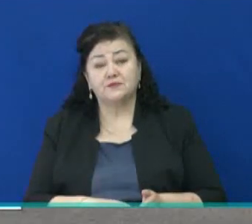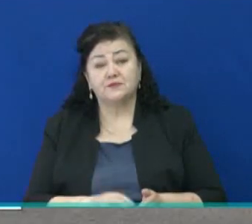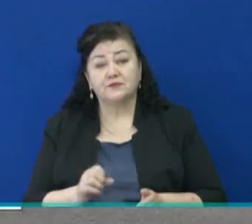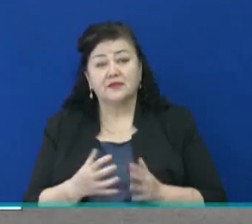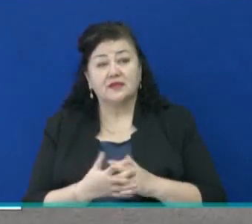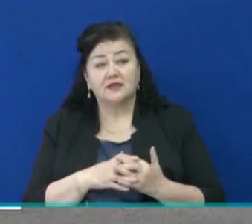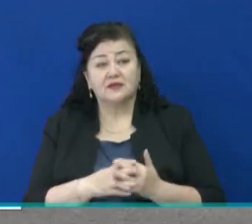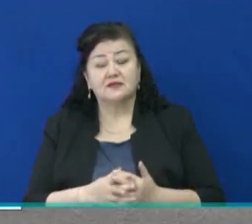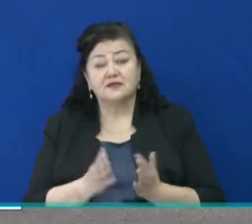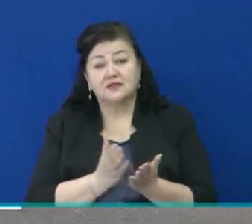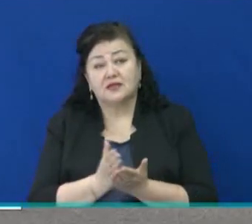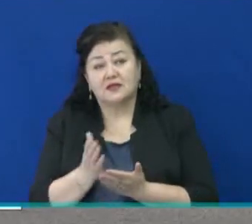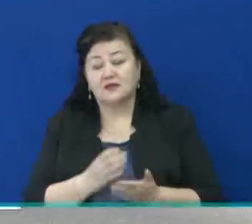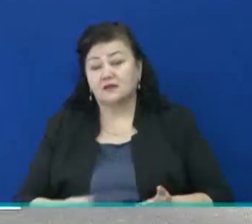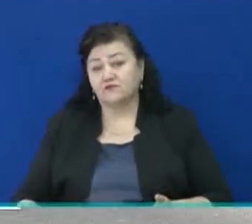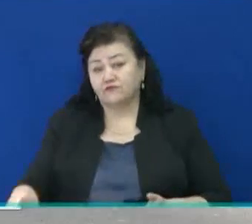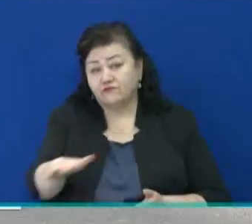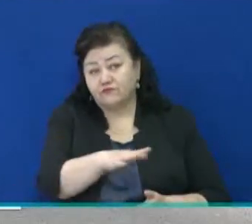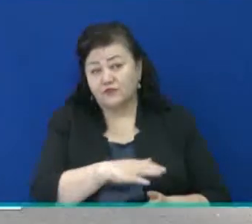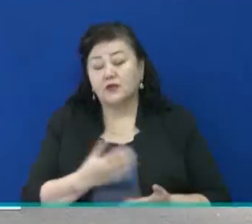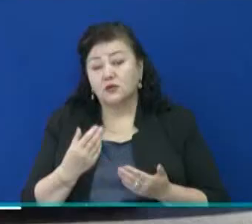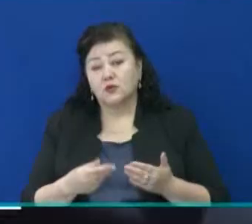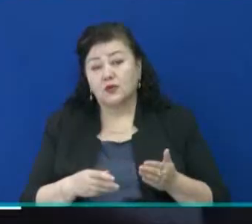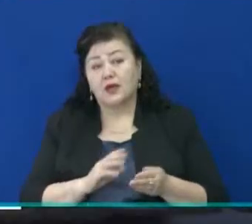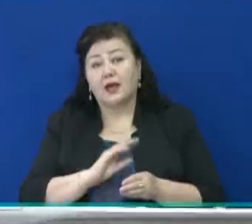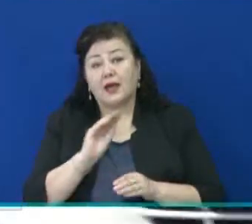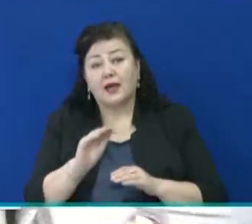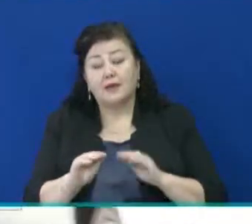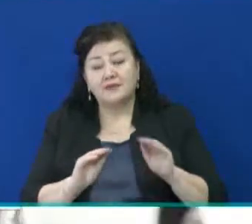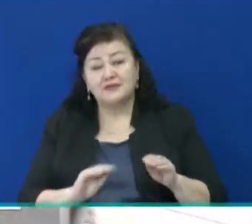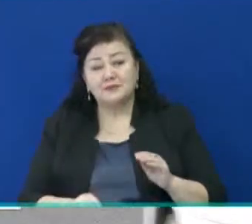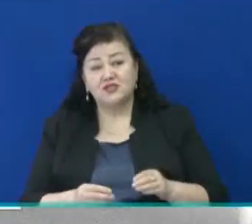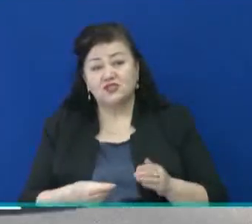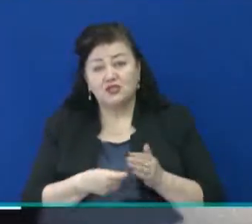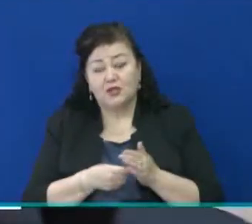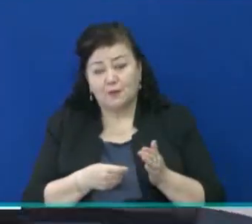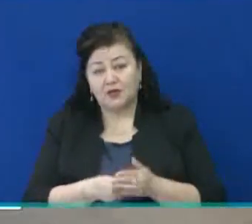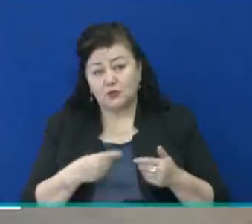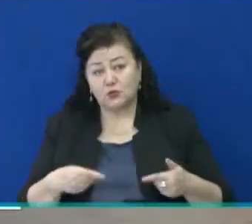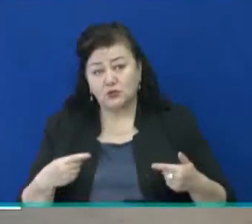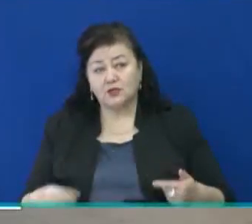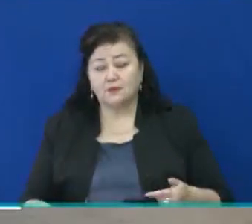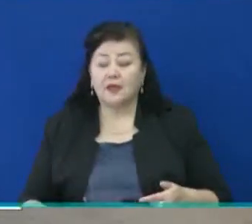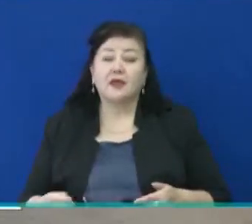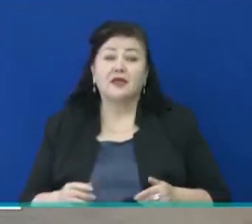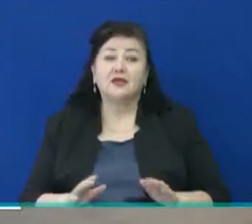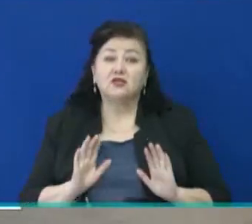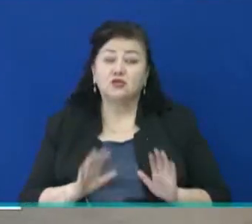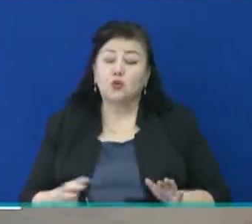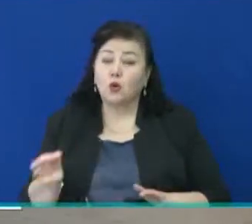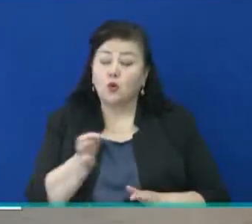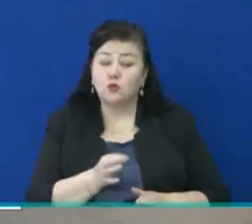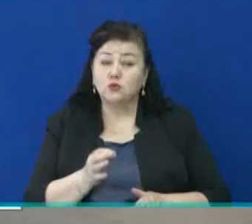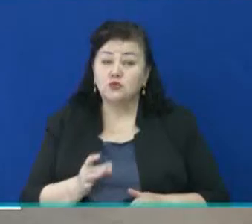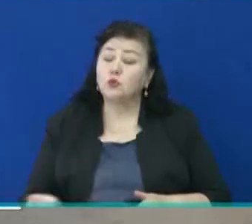Ауыл шаруашылығы саласы өңірдің ғана емес, жалпы еліміздің азық-түлікпен қамтитын негізгі сала. Абай облысындағы статистикаға сүйенсек, 2023